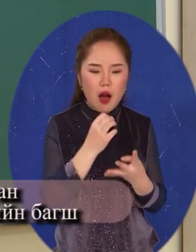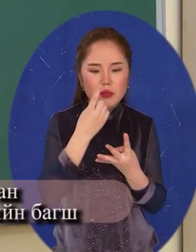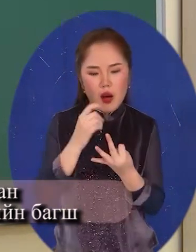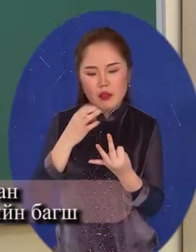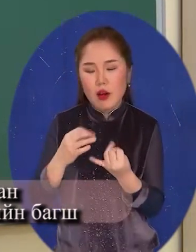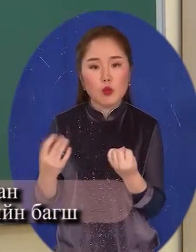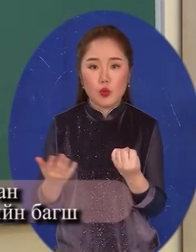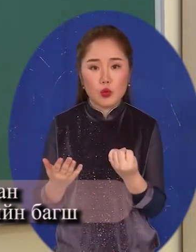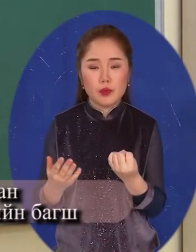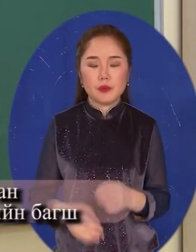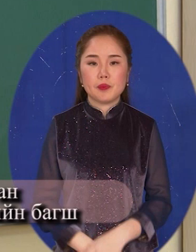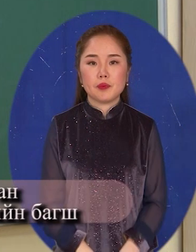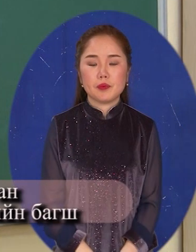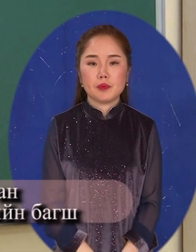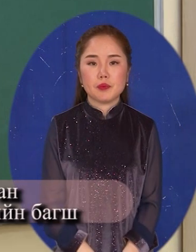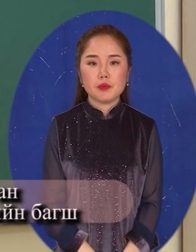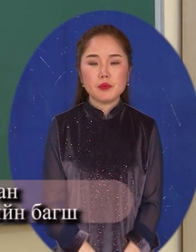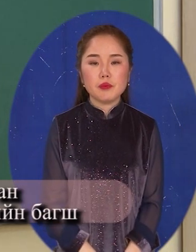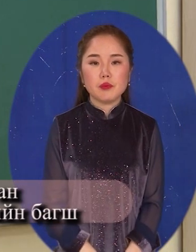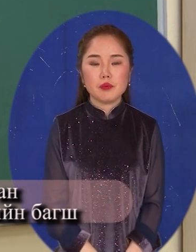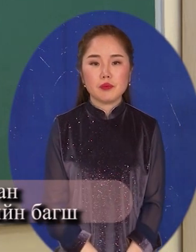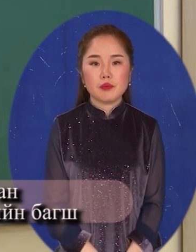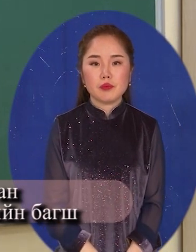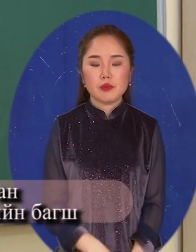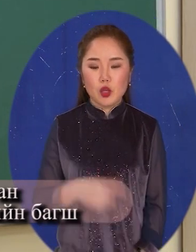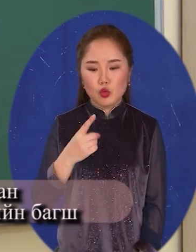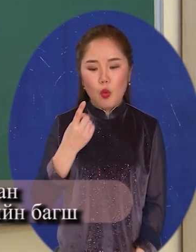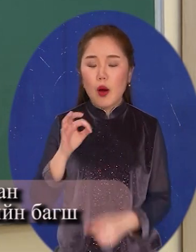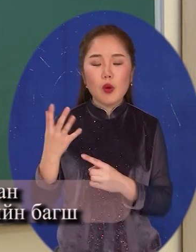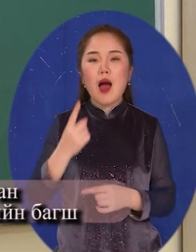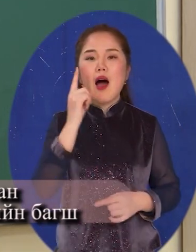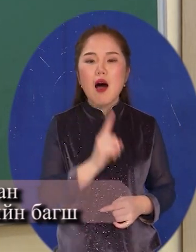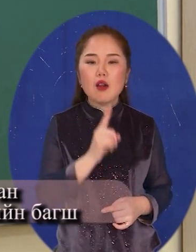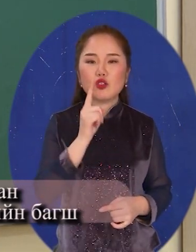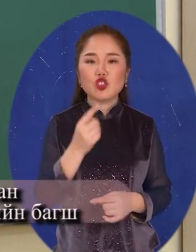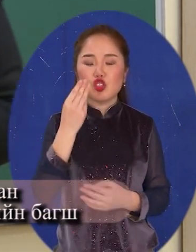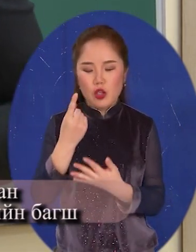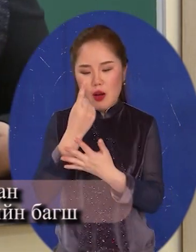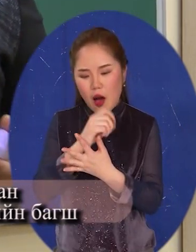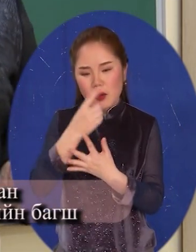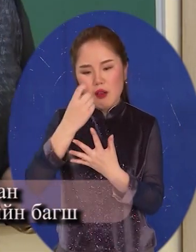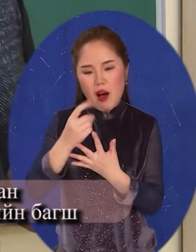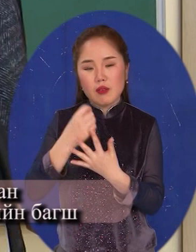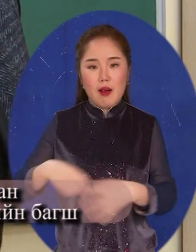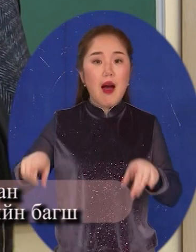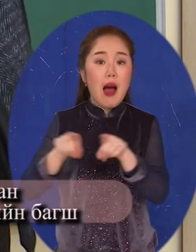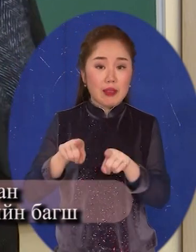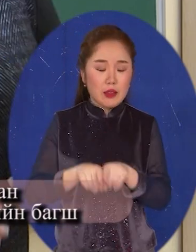арттыратын 110-ымызды қанша ондық болады дегенде 11 ондық бар. Сонымен